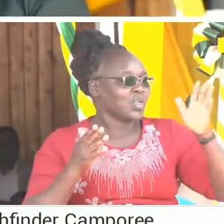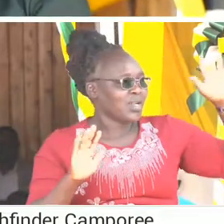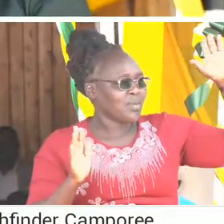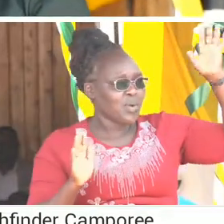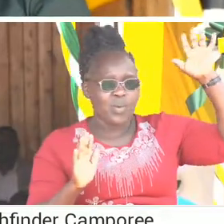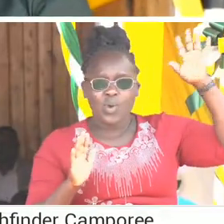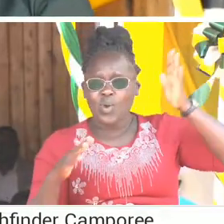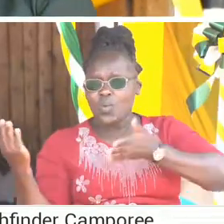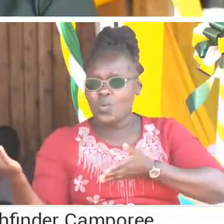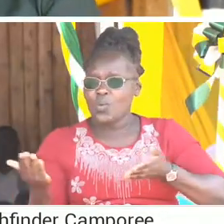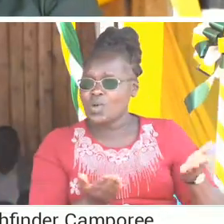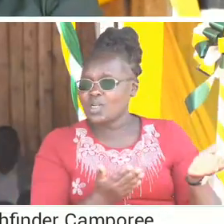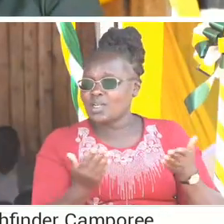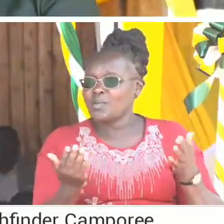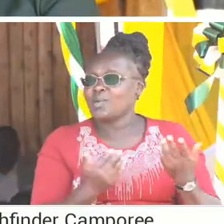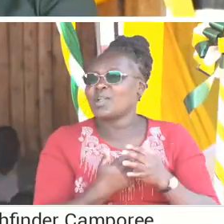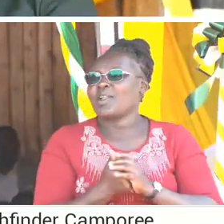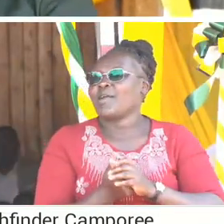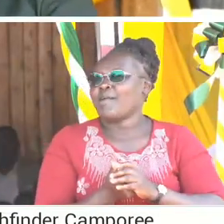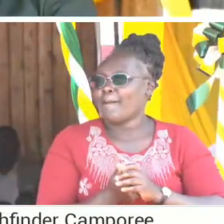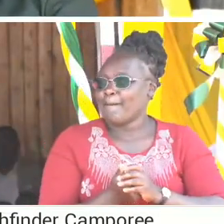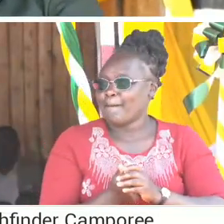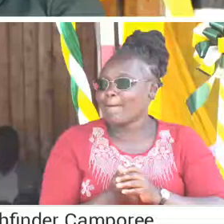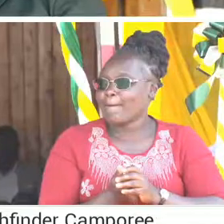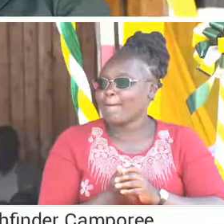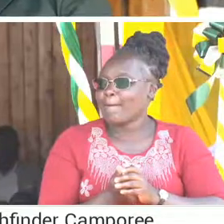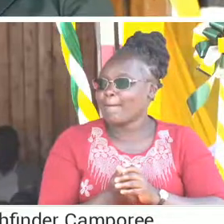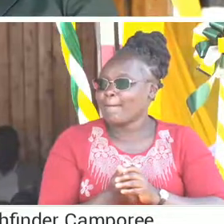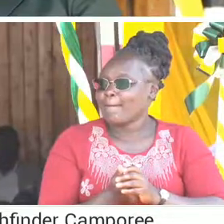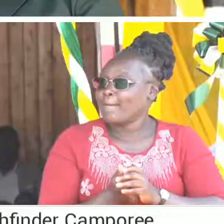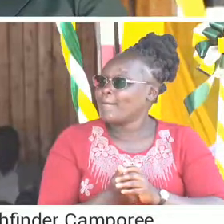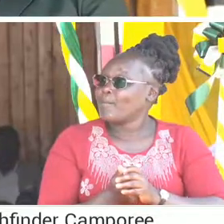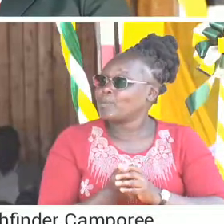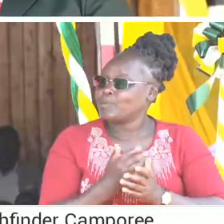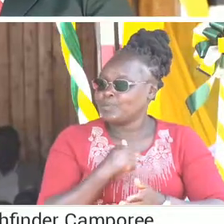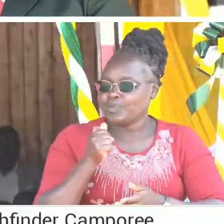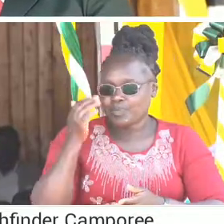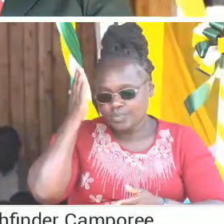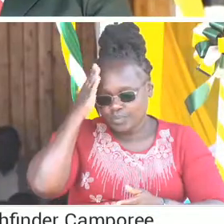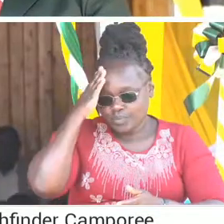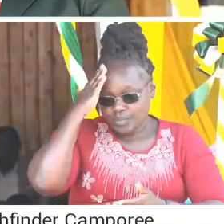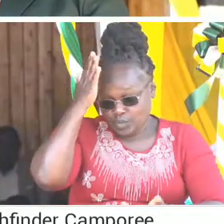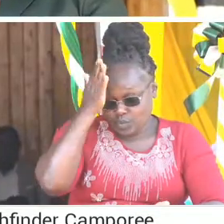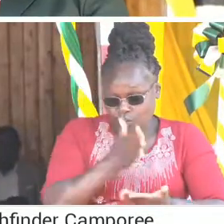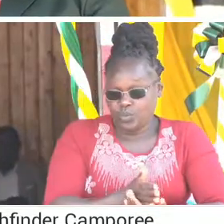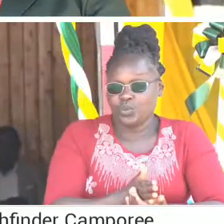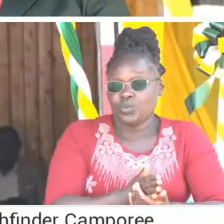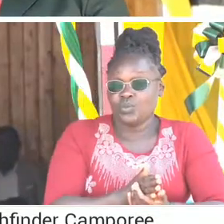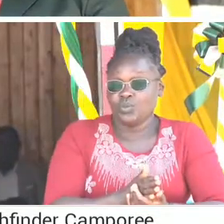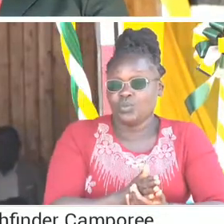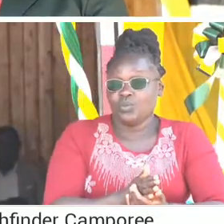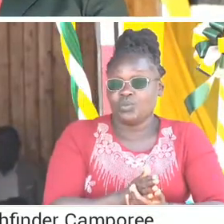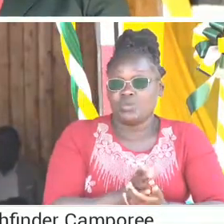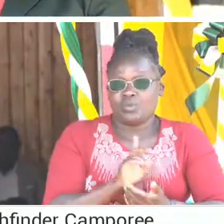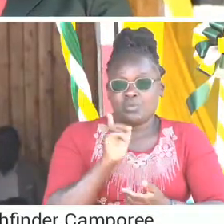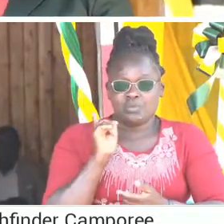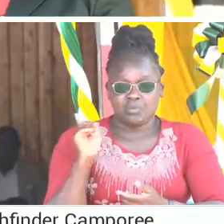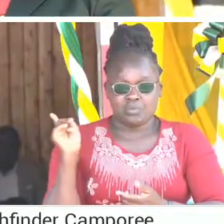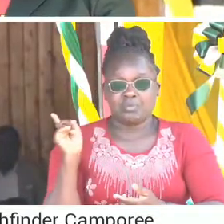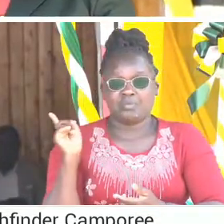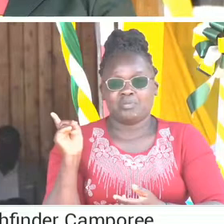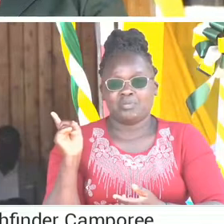tu mkono juu. Karibu sana kiongozi, na tunaamini kwamba huyu kiongozi ambaye ni Pastor Elias